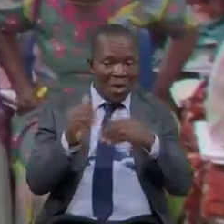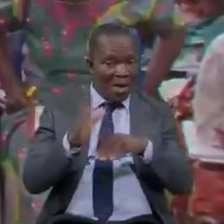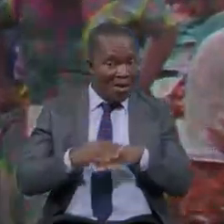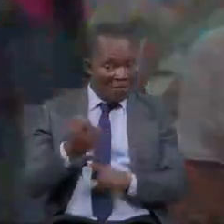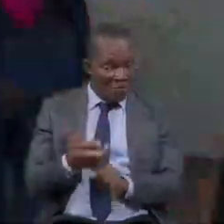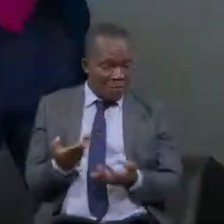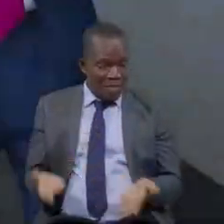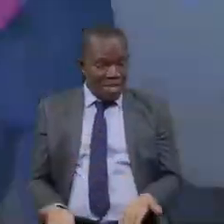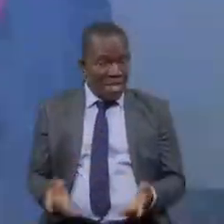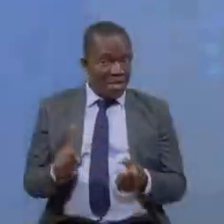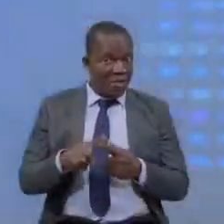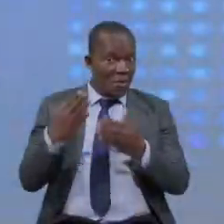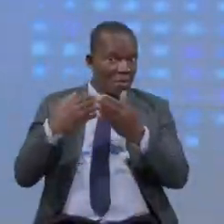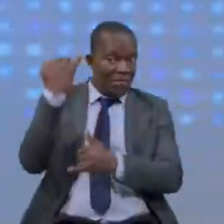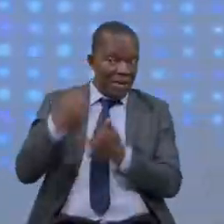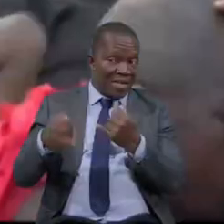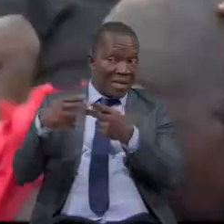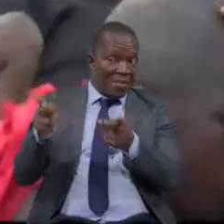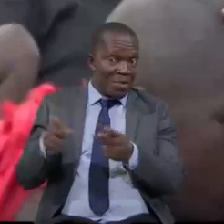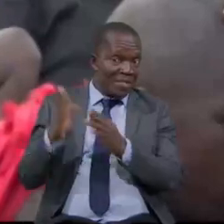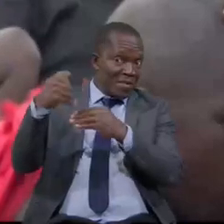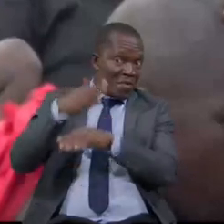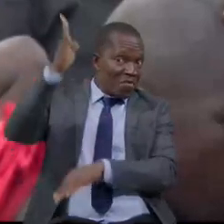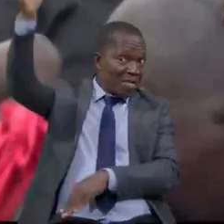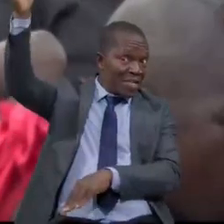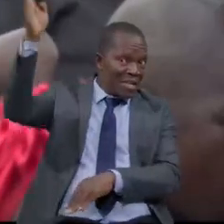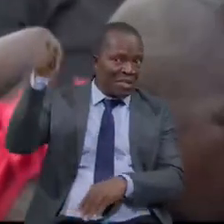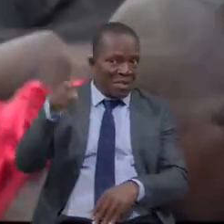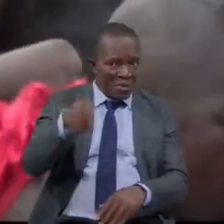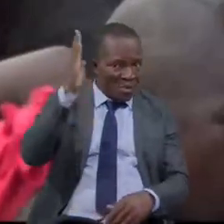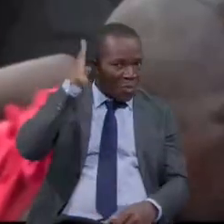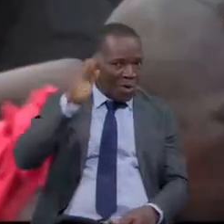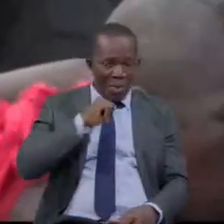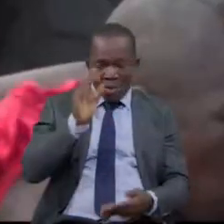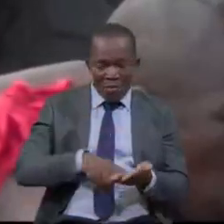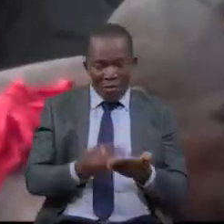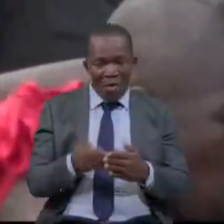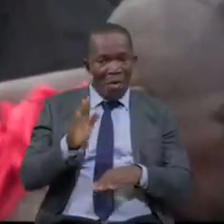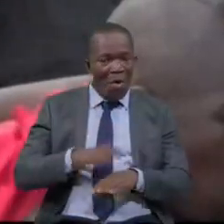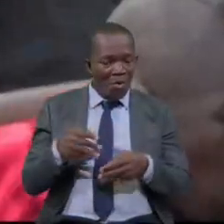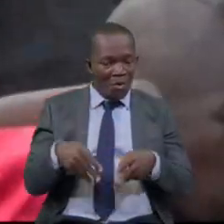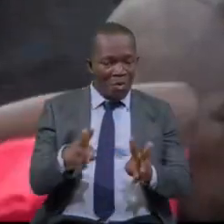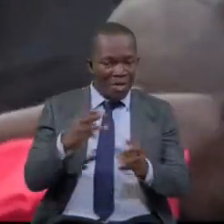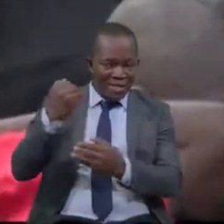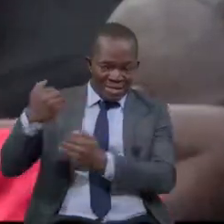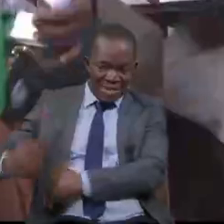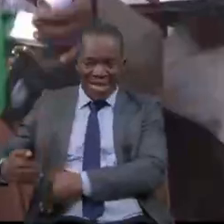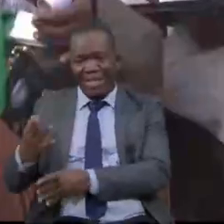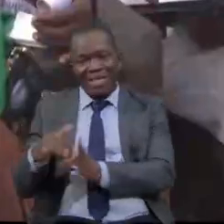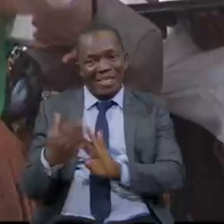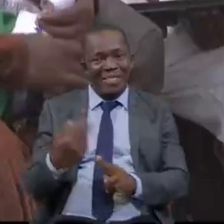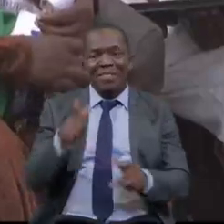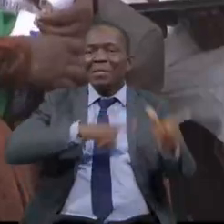de ce voyage, tu ne tomberas pas au bord du chemin. Je ne tomberai pas le long du